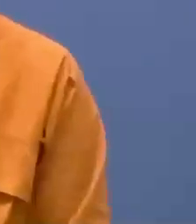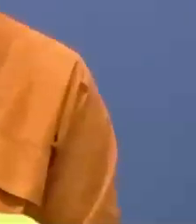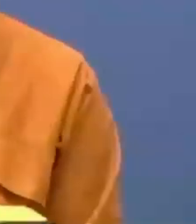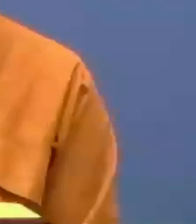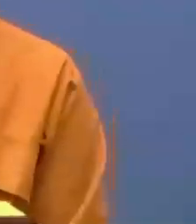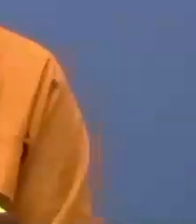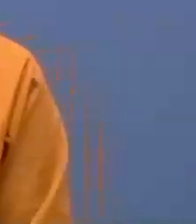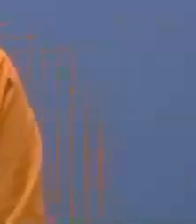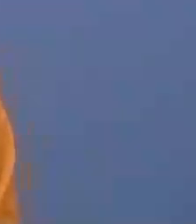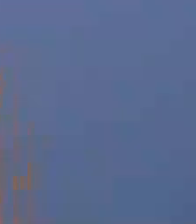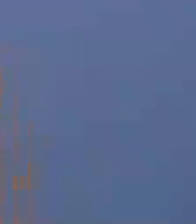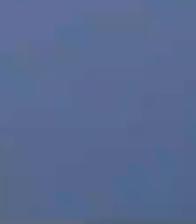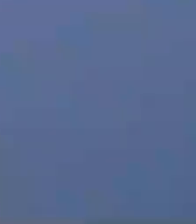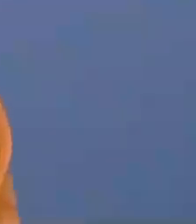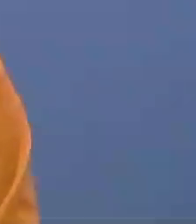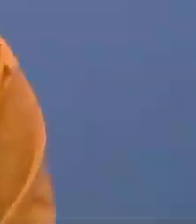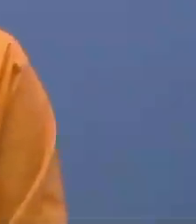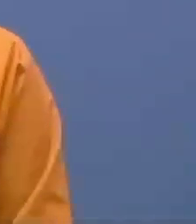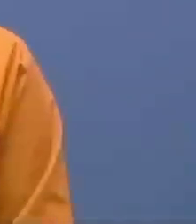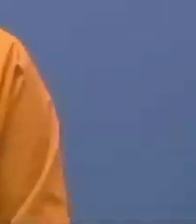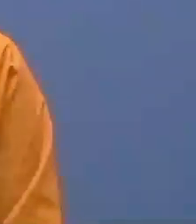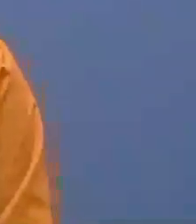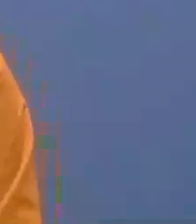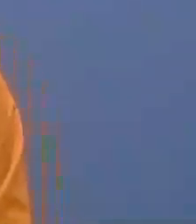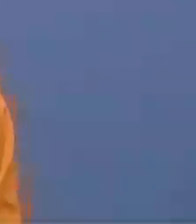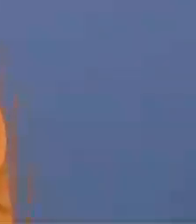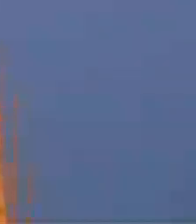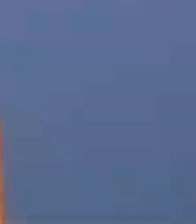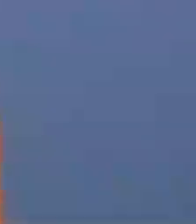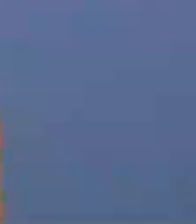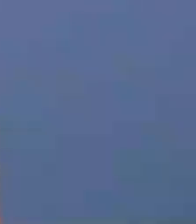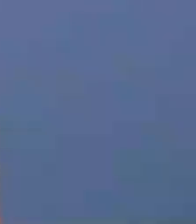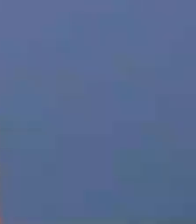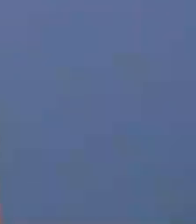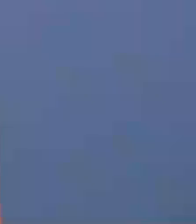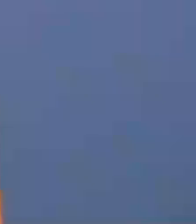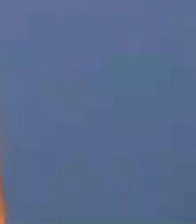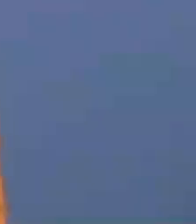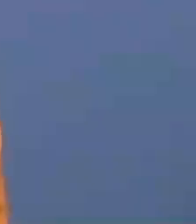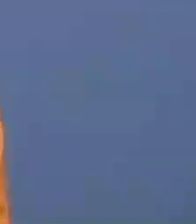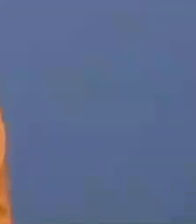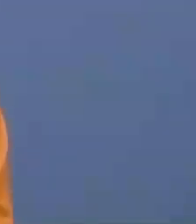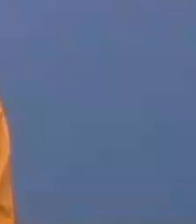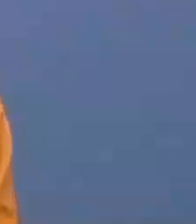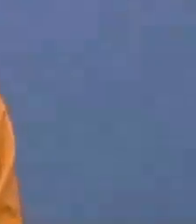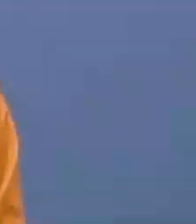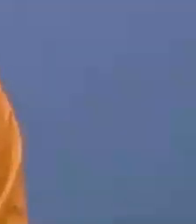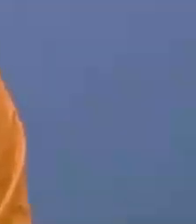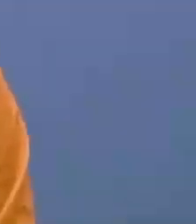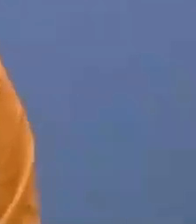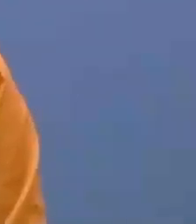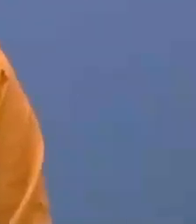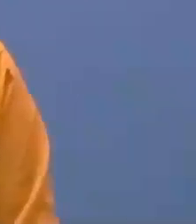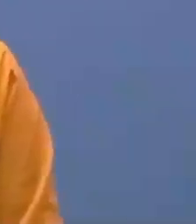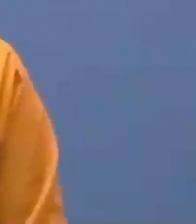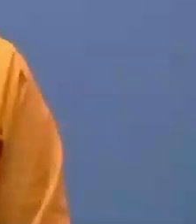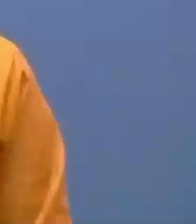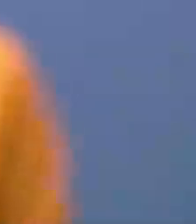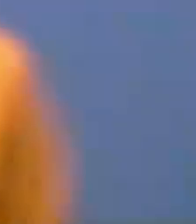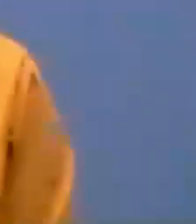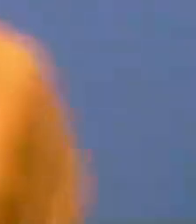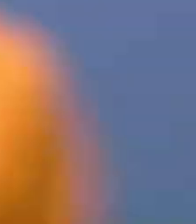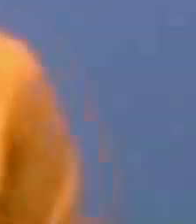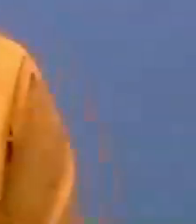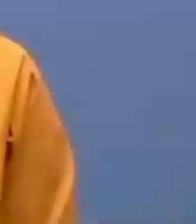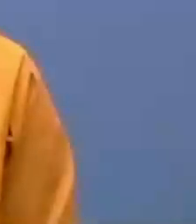这里边说，我们全心发昏，满头疼痛，我们的头和心都是这个冲，